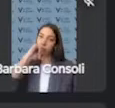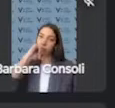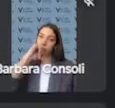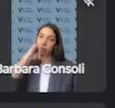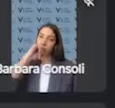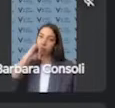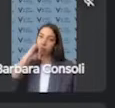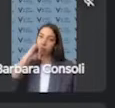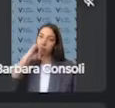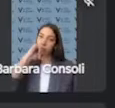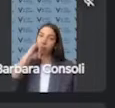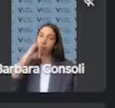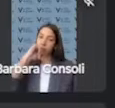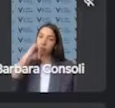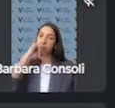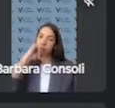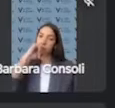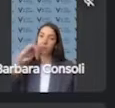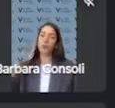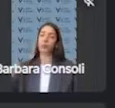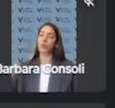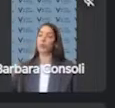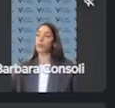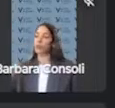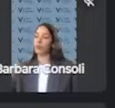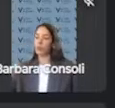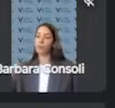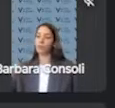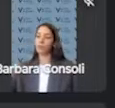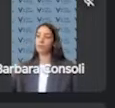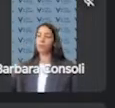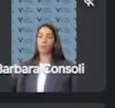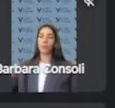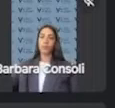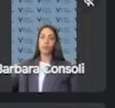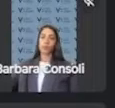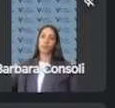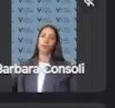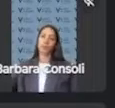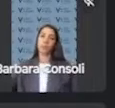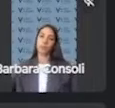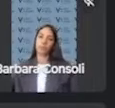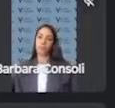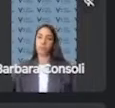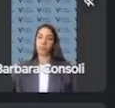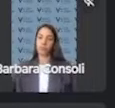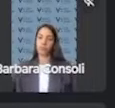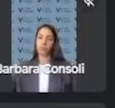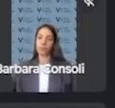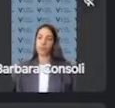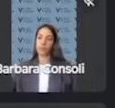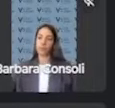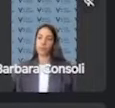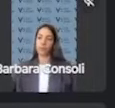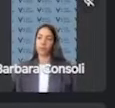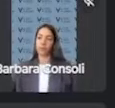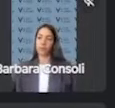con entrambi i titoli, in altri però no, assolutamente no, direi anzi. Direi la